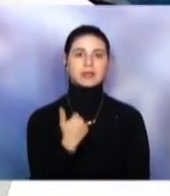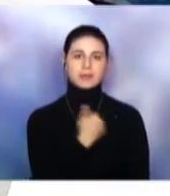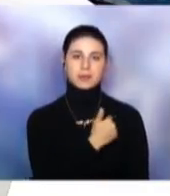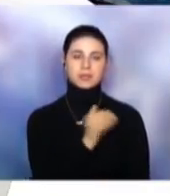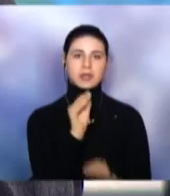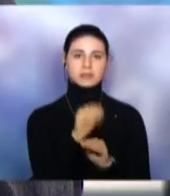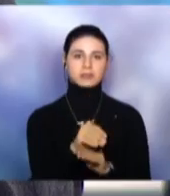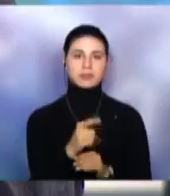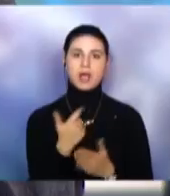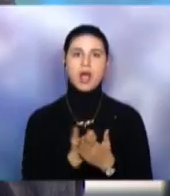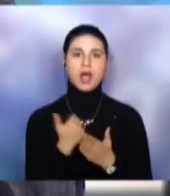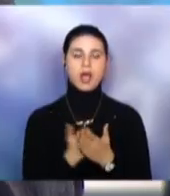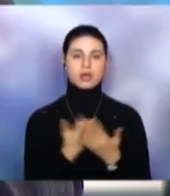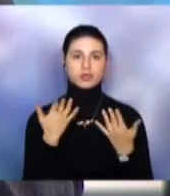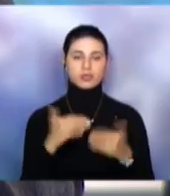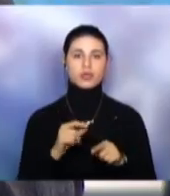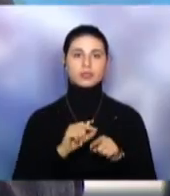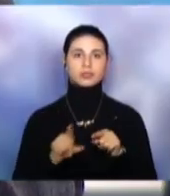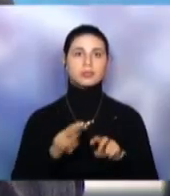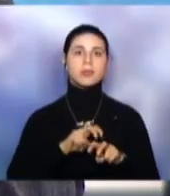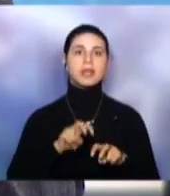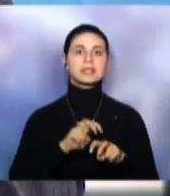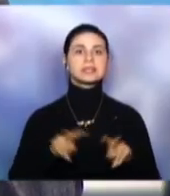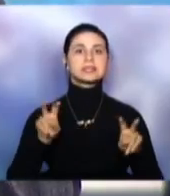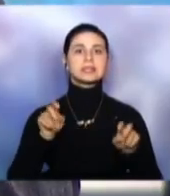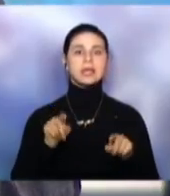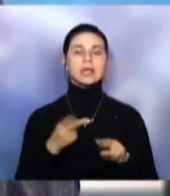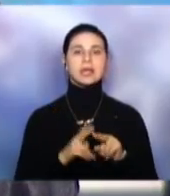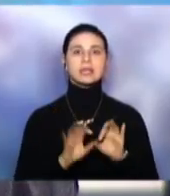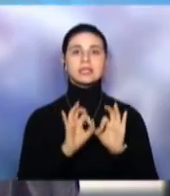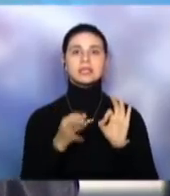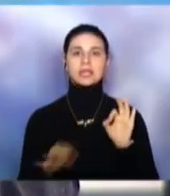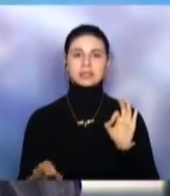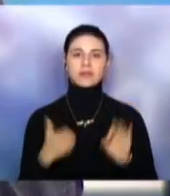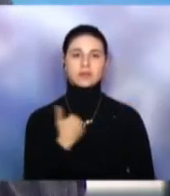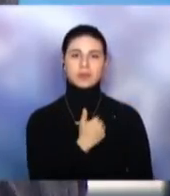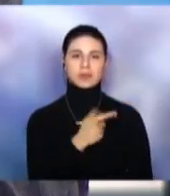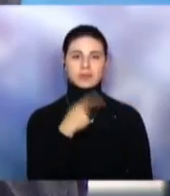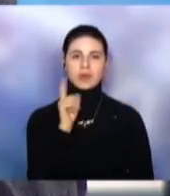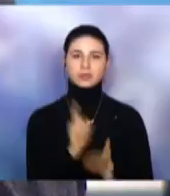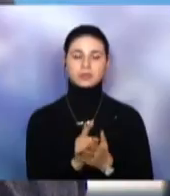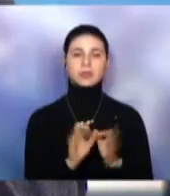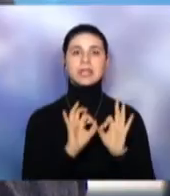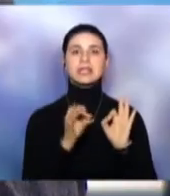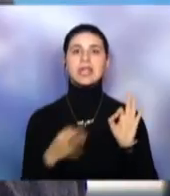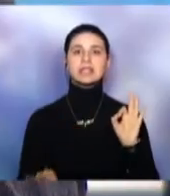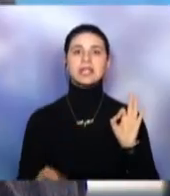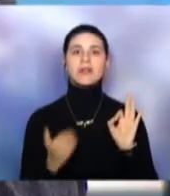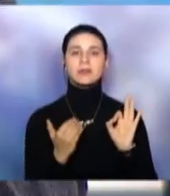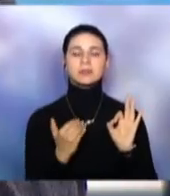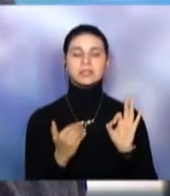რაც სრულად ახალი ტენდენცია მედიცინაში, ეს გახლავთ, ნაწლავურ არ შემიძლია რომ არ ვახსენოს, ნაწლავური